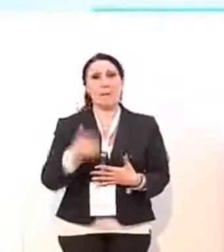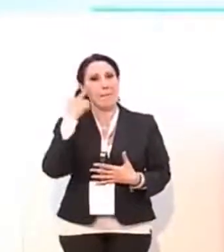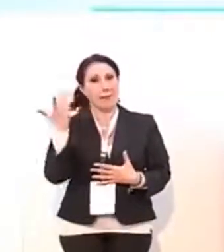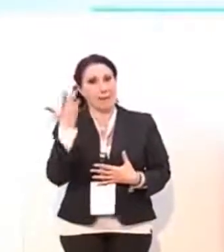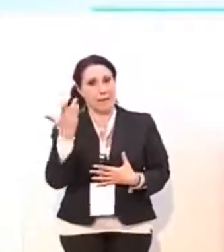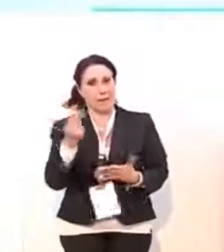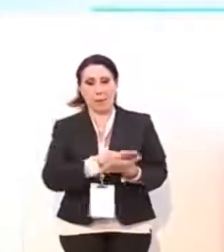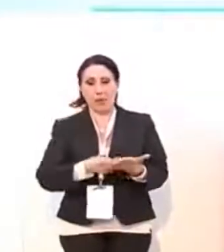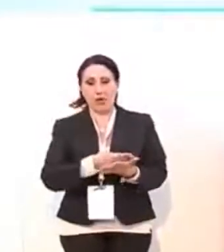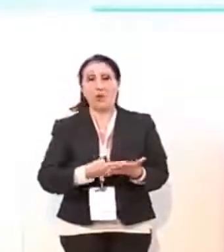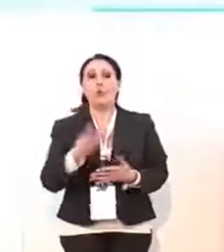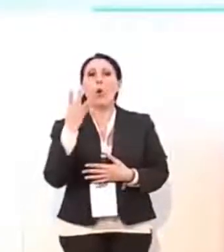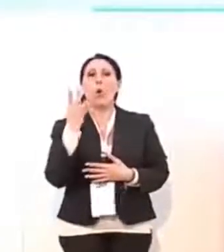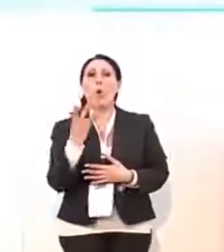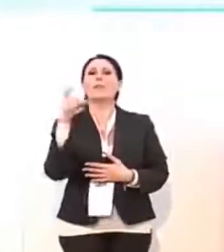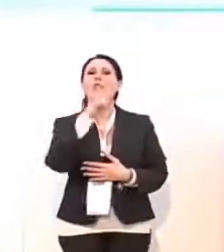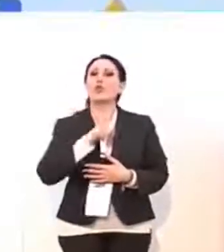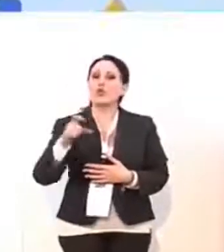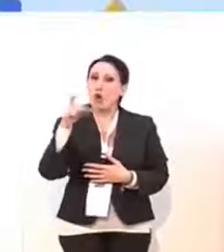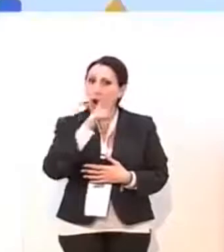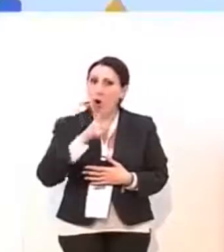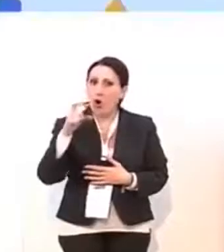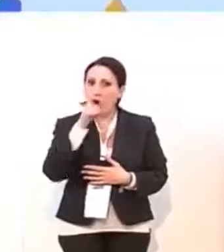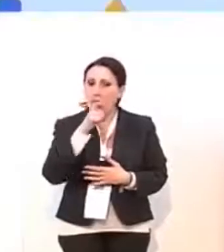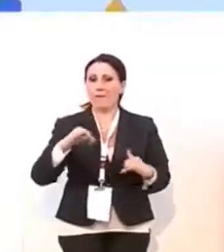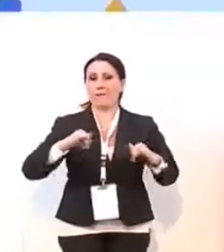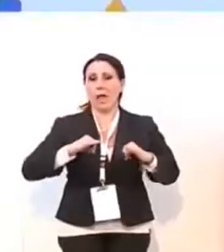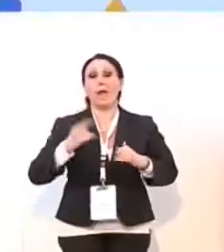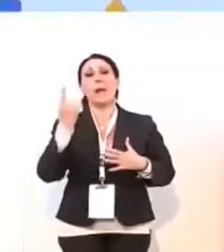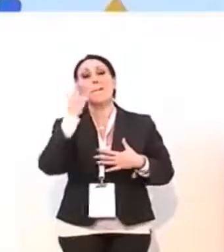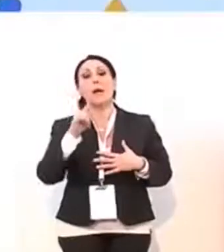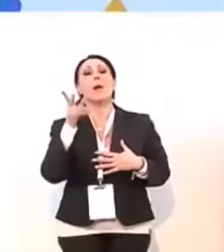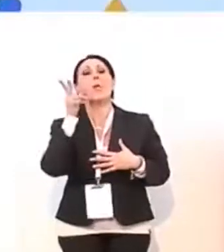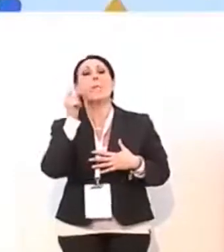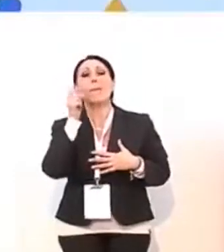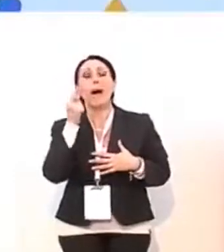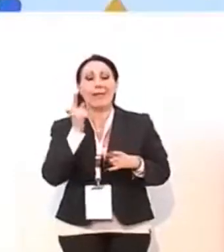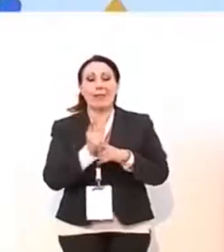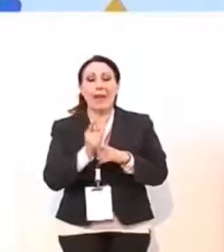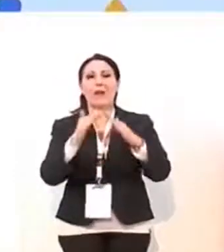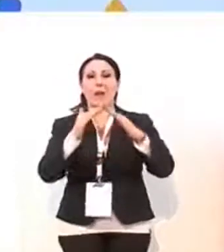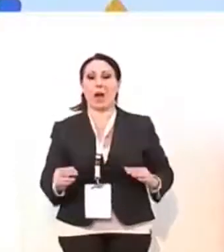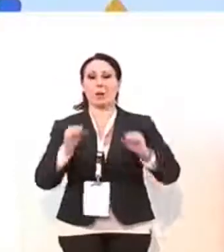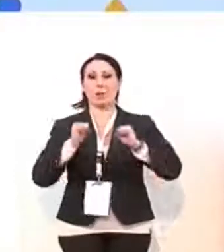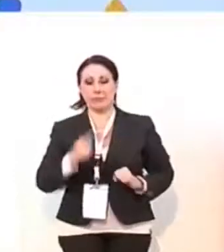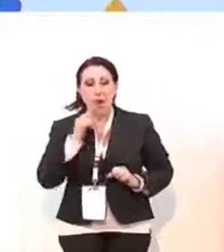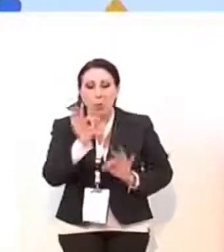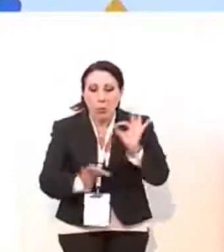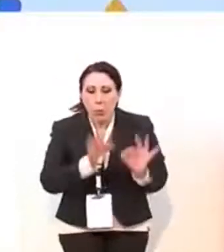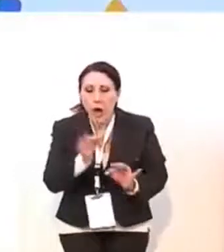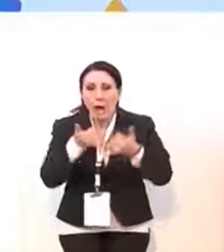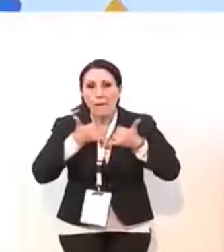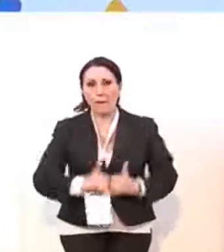obbligatorio per gli uomini, perché i padri si devono fare carico della cura della famiglia. E